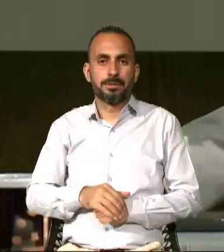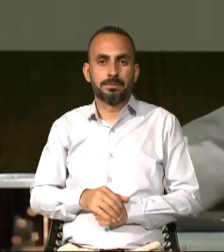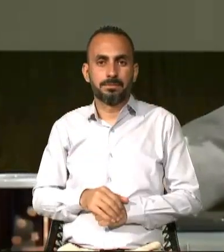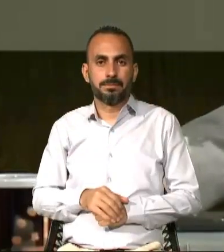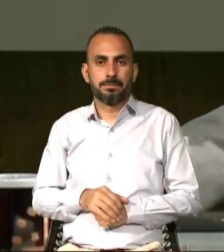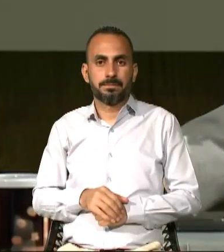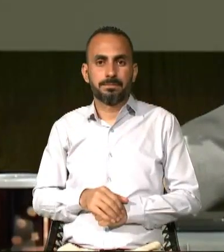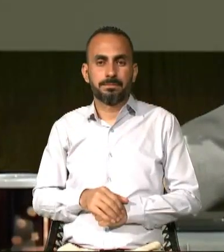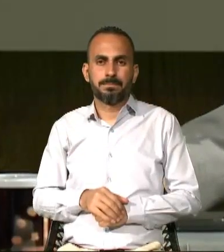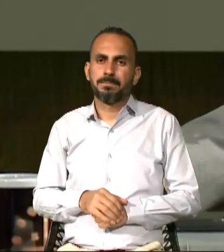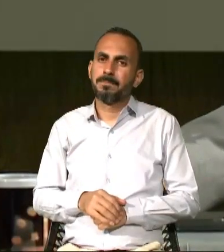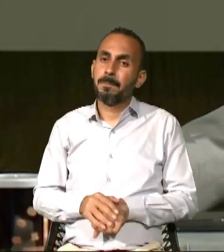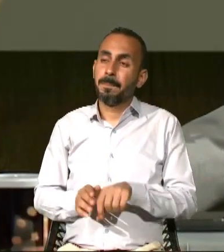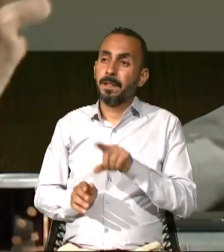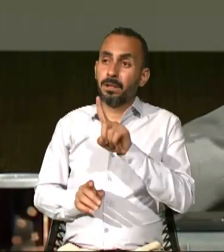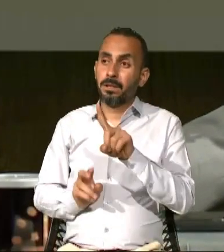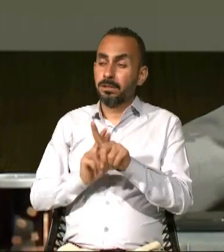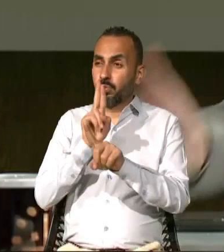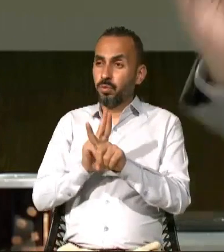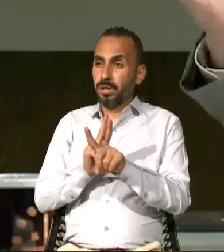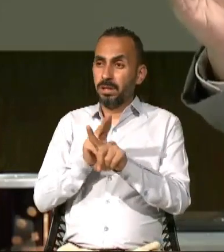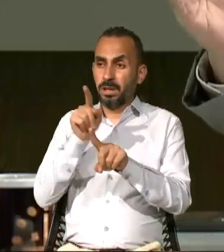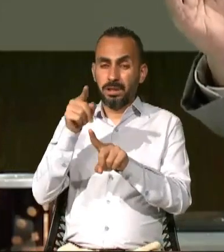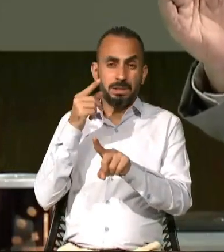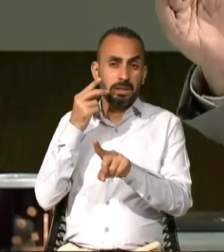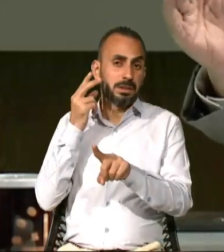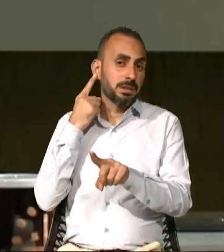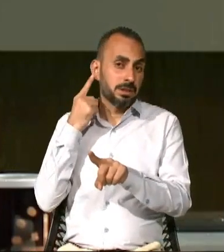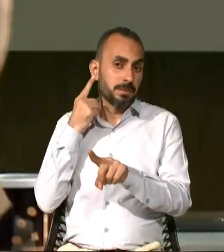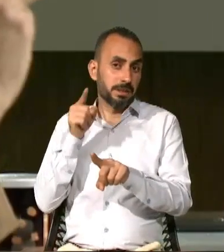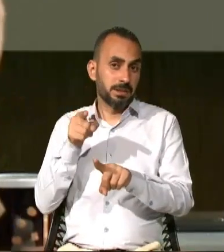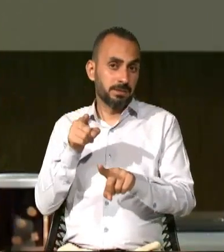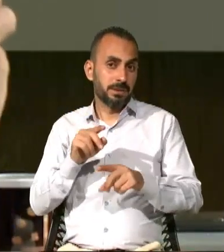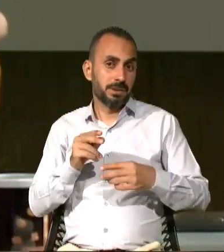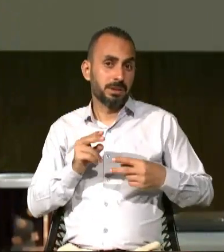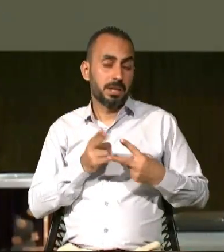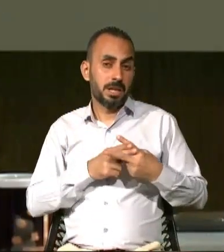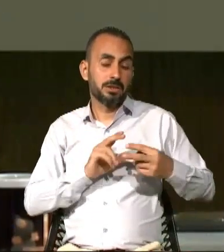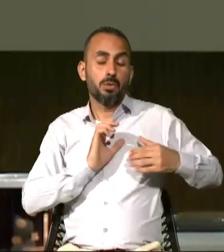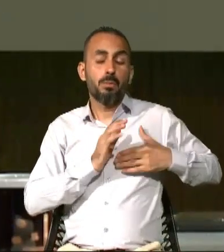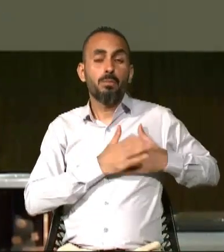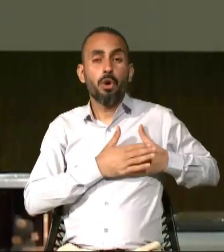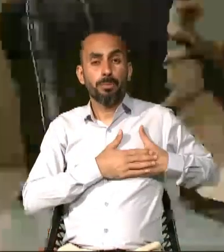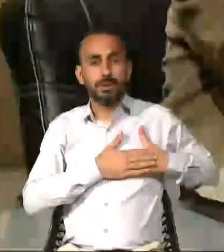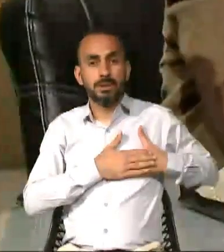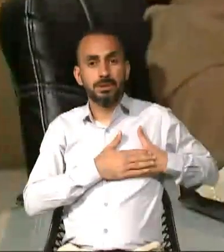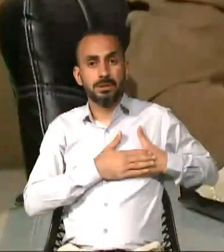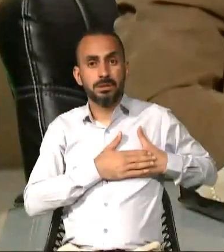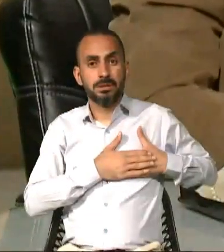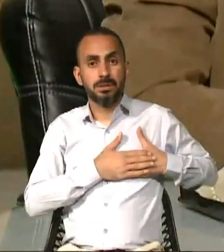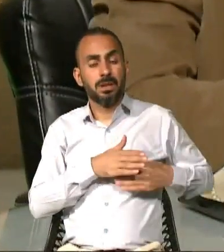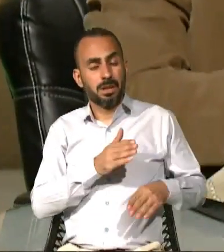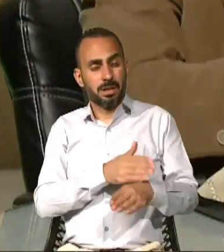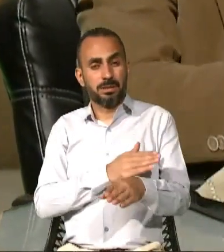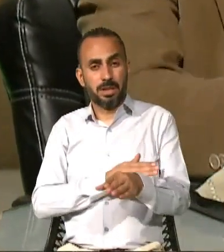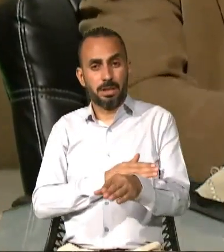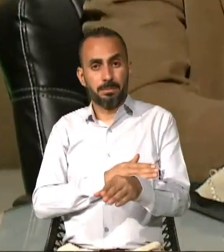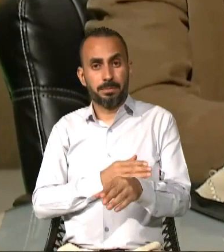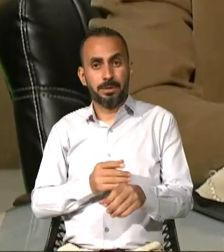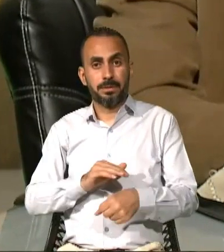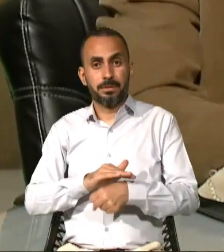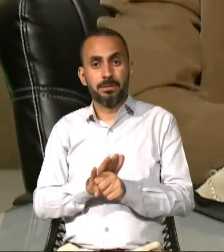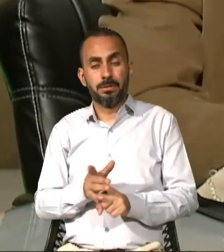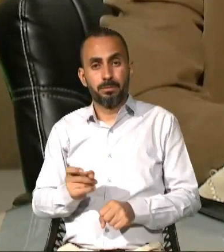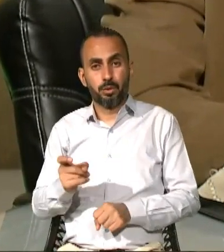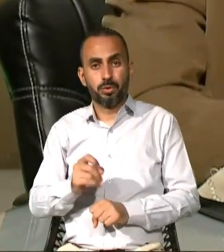بكورونا لو في مشيئه الله حتى لو سمعت لو في مشيئة الله إن حياة واحد من القديسين دول وخدمته